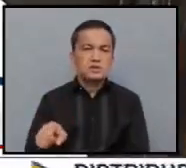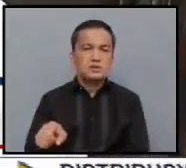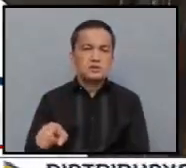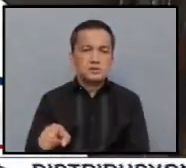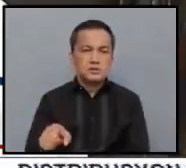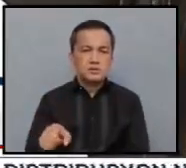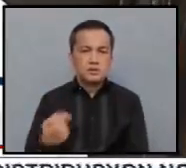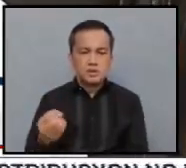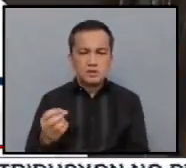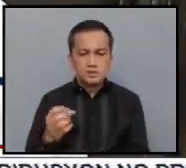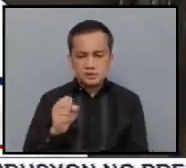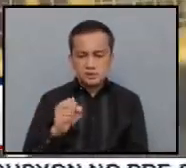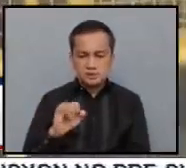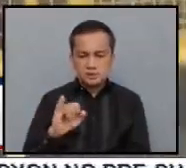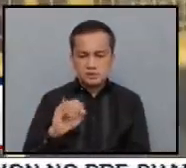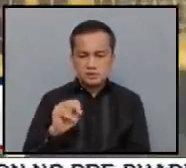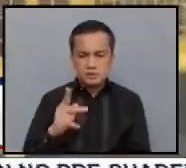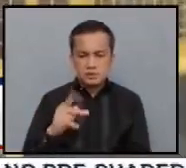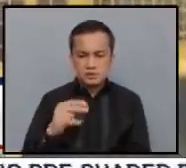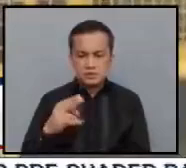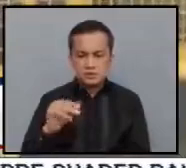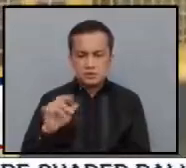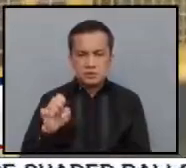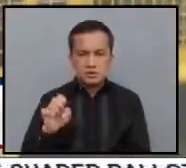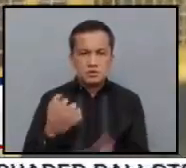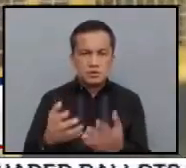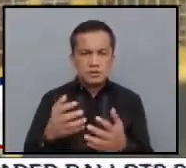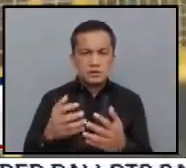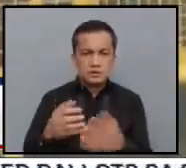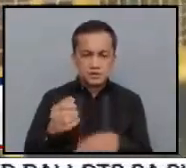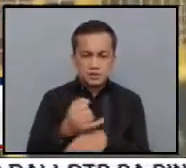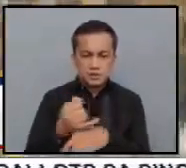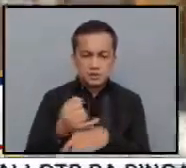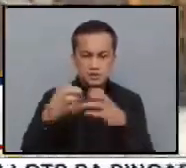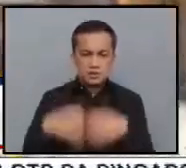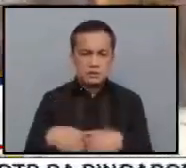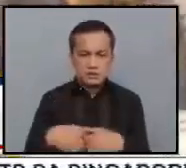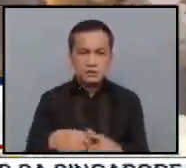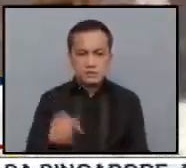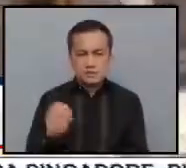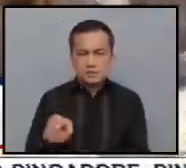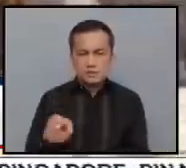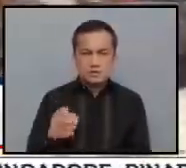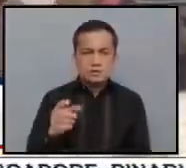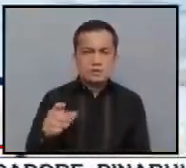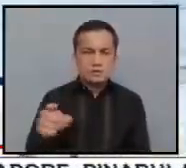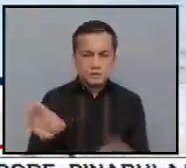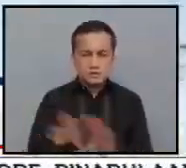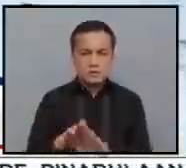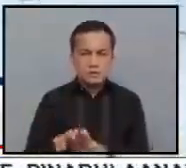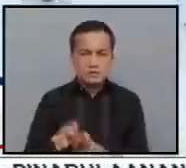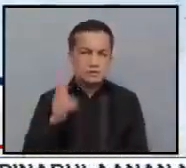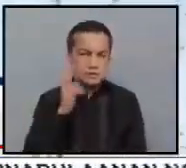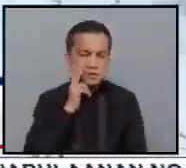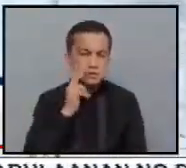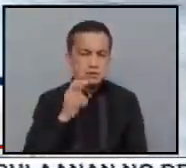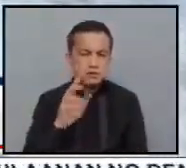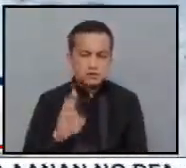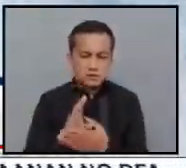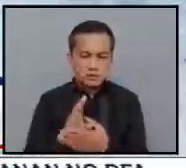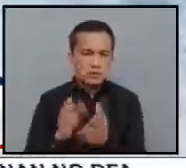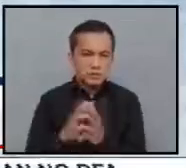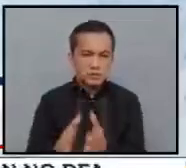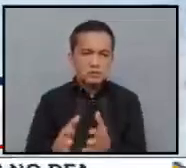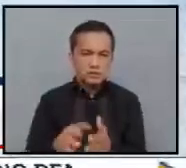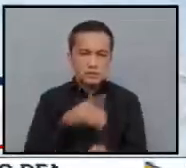yan, yung island na yan, baka bumagsak. 2018 ang ipasara ni Pangulong Duterte ang Boracay dahil sa labis na polusyon, dulot ng mga